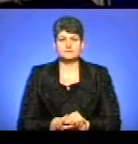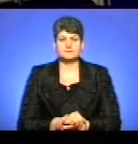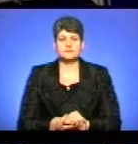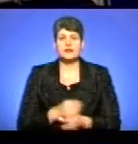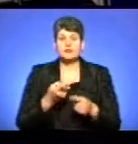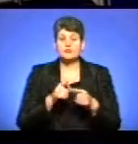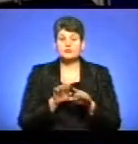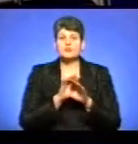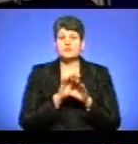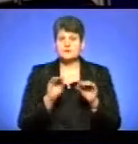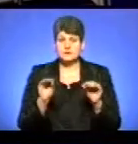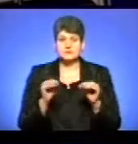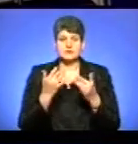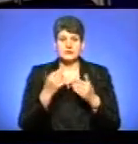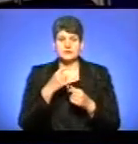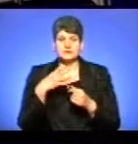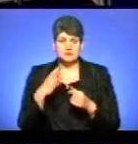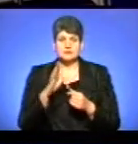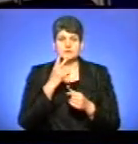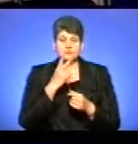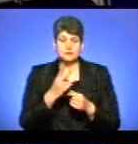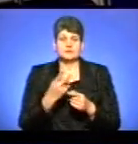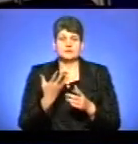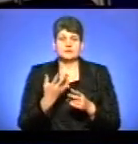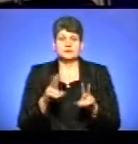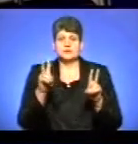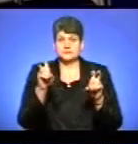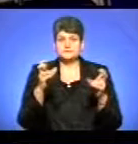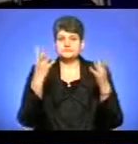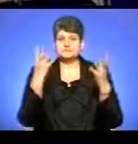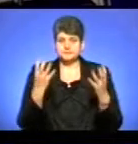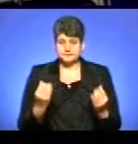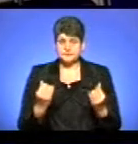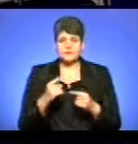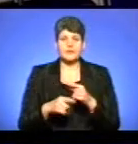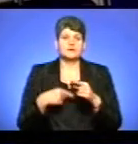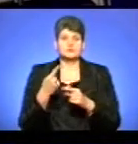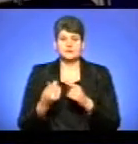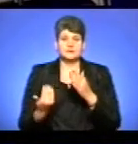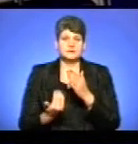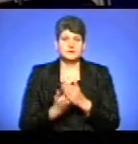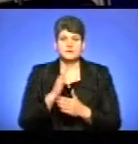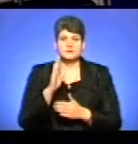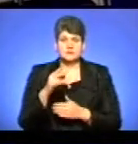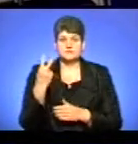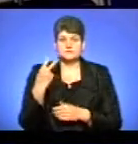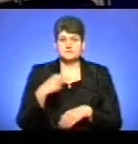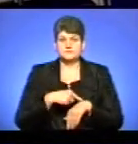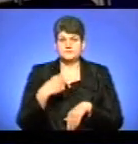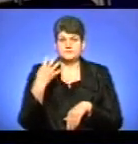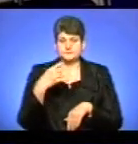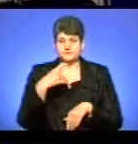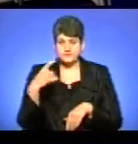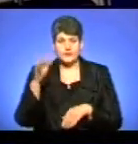Новини. І на цьому у мене все. За кілька хвилин в ефірі нашого каналу дивіться програму «Тема дня», а наступний наш випуск новин о 20:40. І нагадаю,